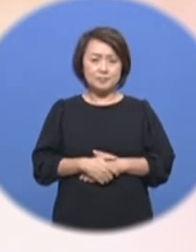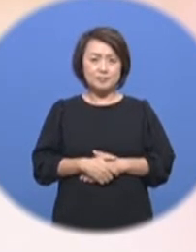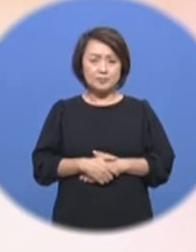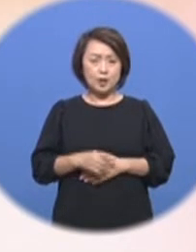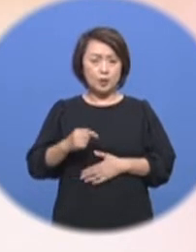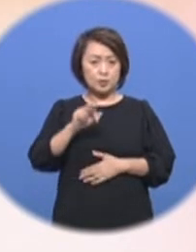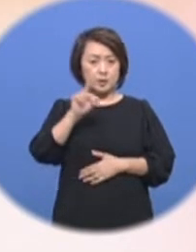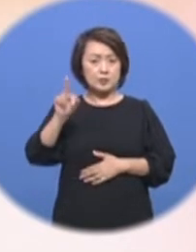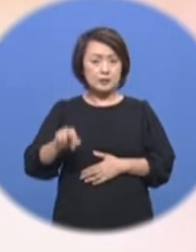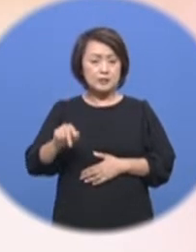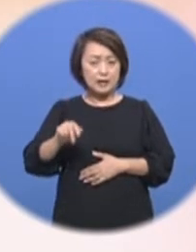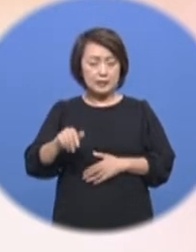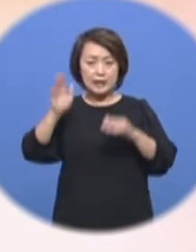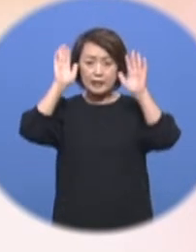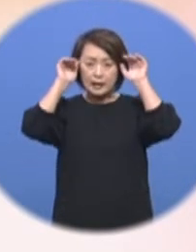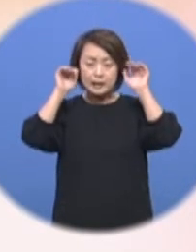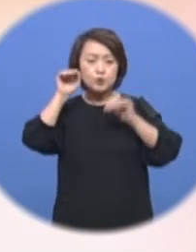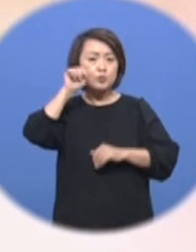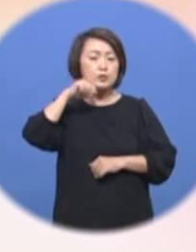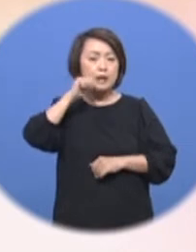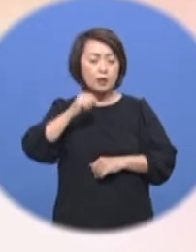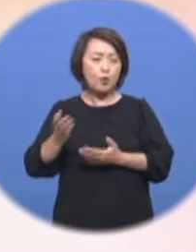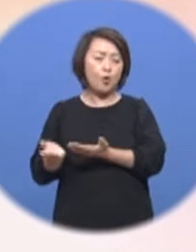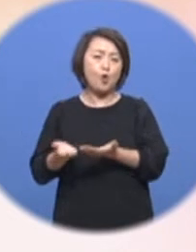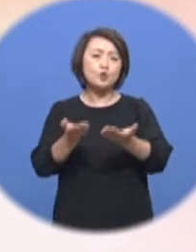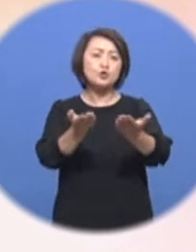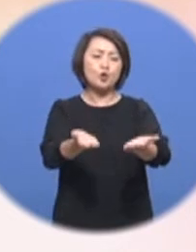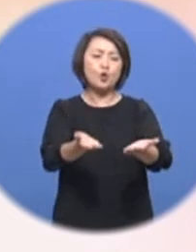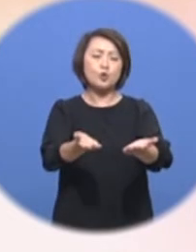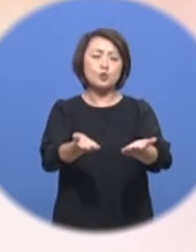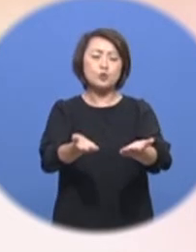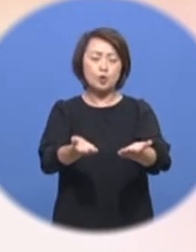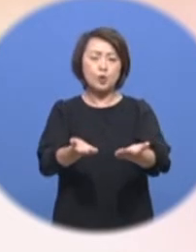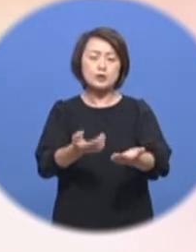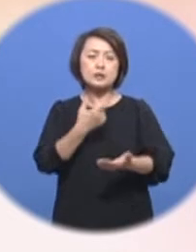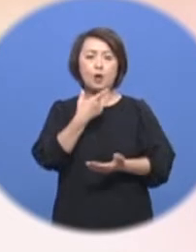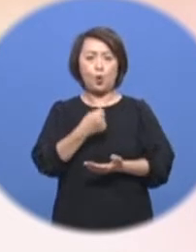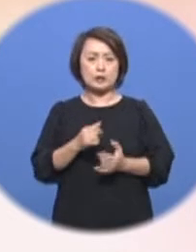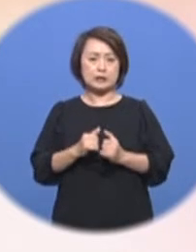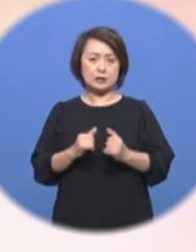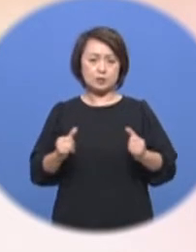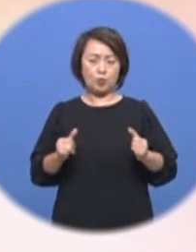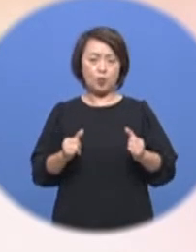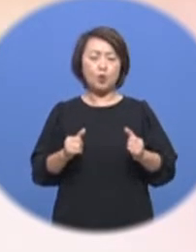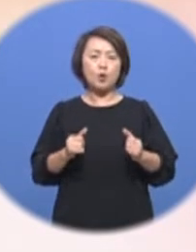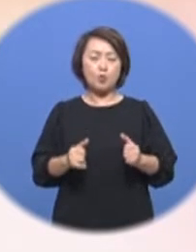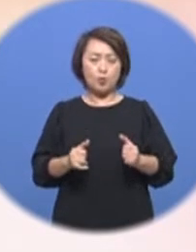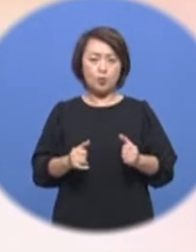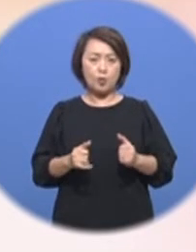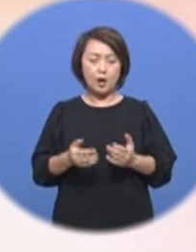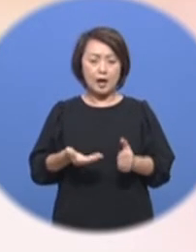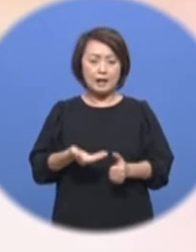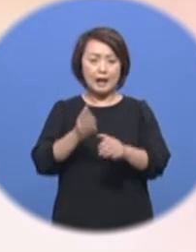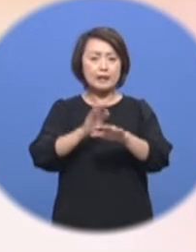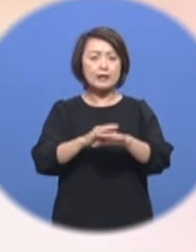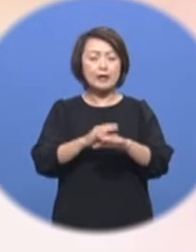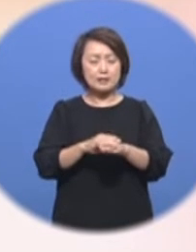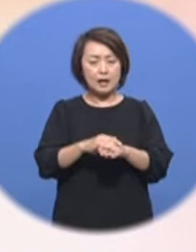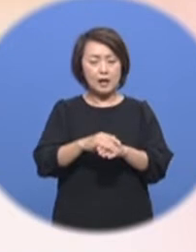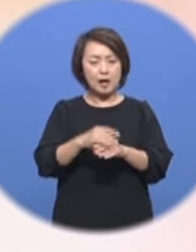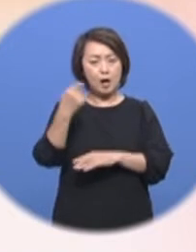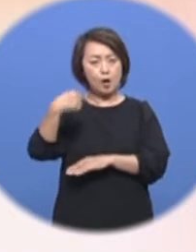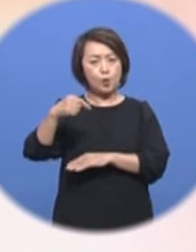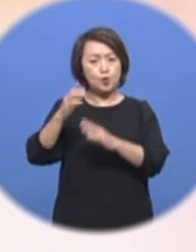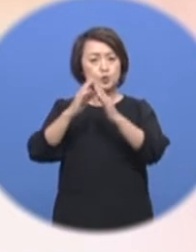愛護センターで犬猫を譲渡希望される方には、飼い方講習会を定期的に